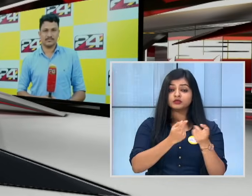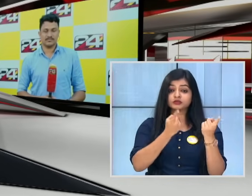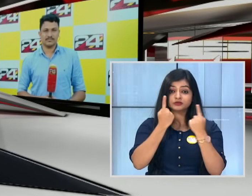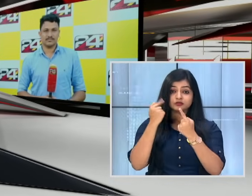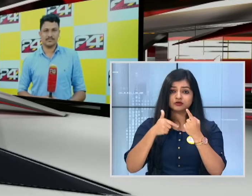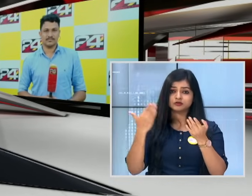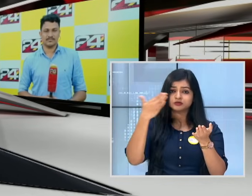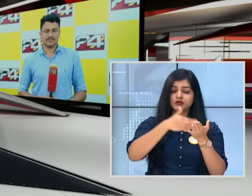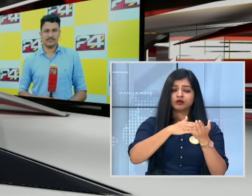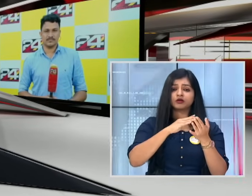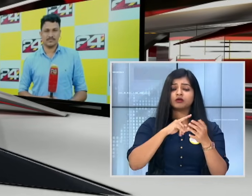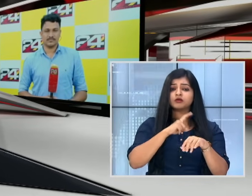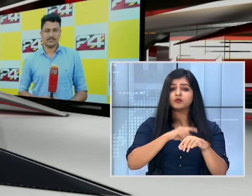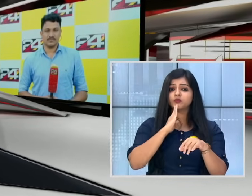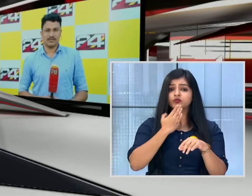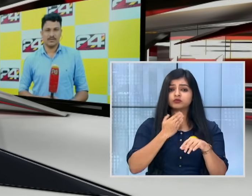ആരംഭിക്കുമെന്നാണ് കരുതാനാവുക?